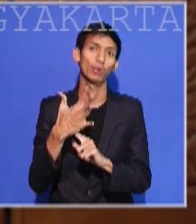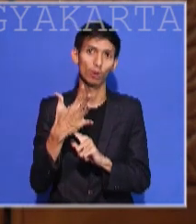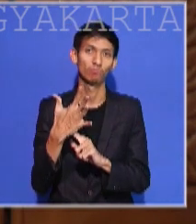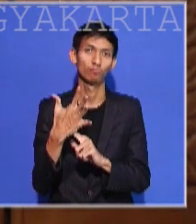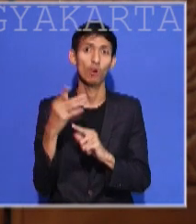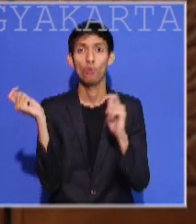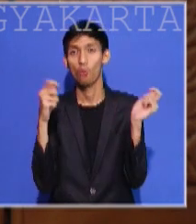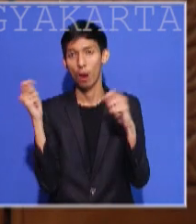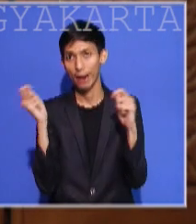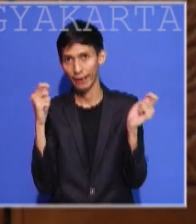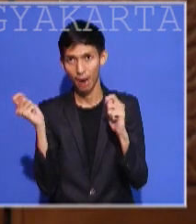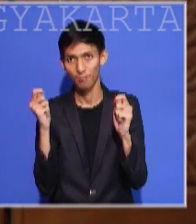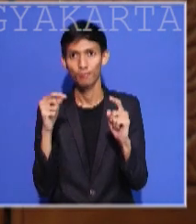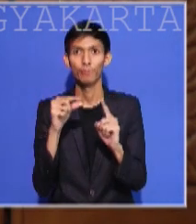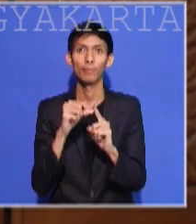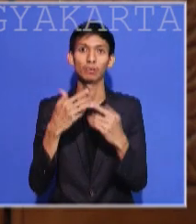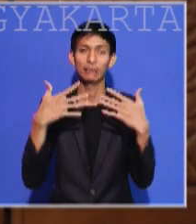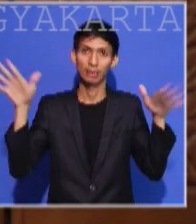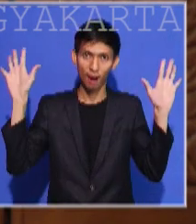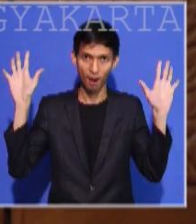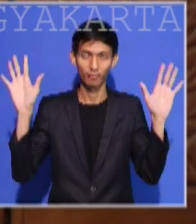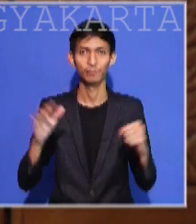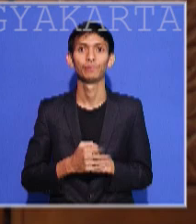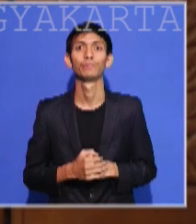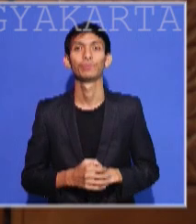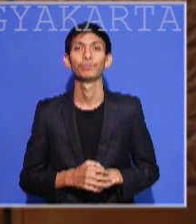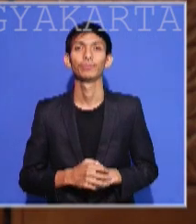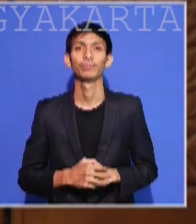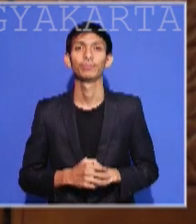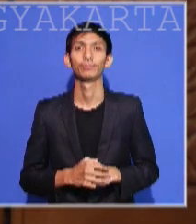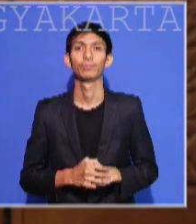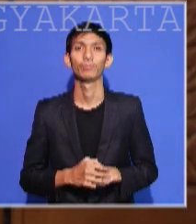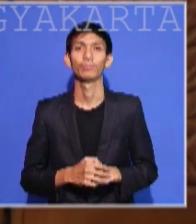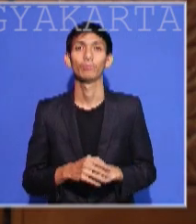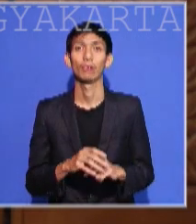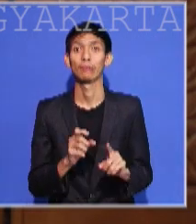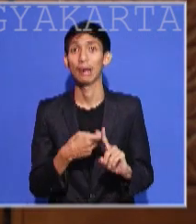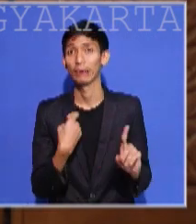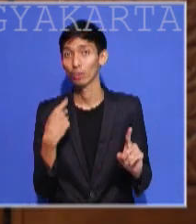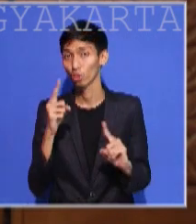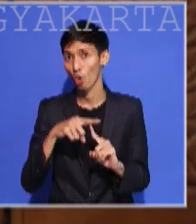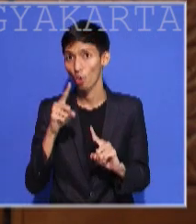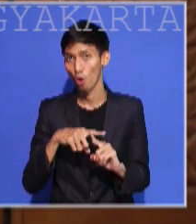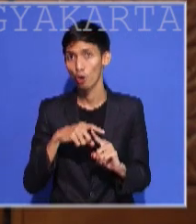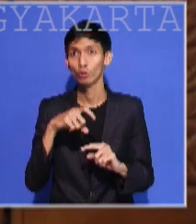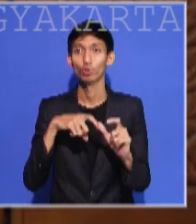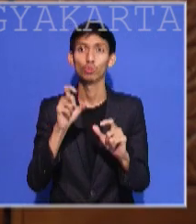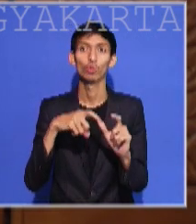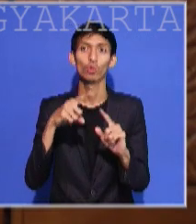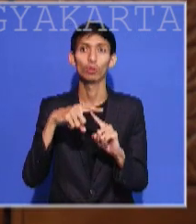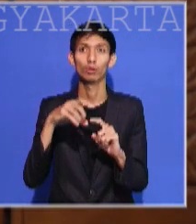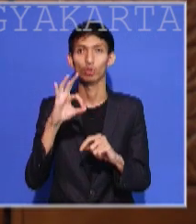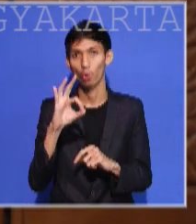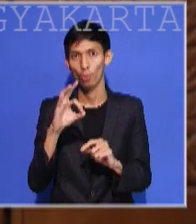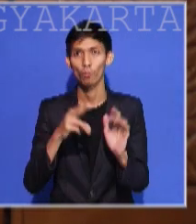wayang beber Pancasila Ringgit menika para pemirso dipun pendet saking lakon kekawin sutasomo ingkang Dados pondasi